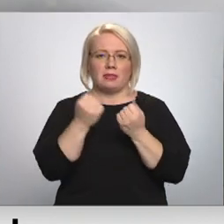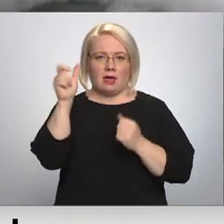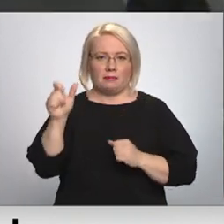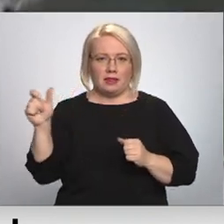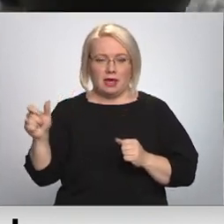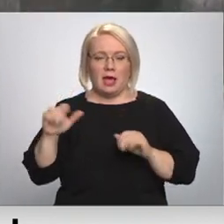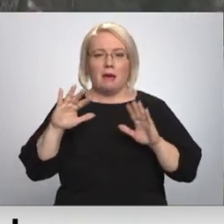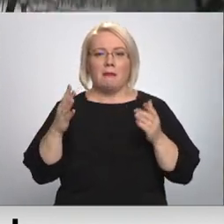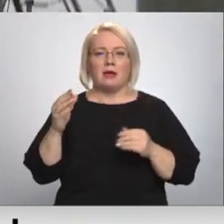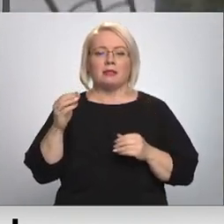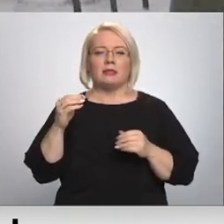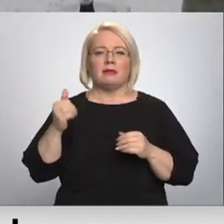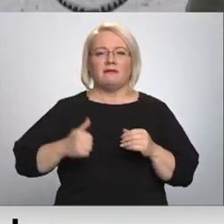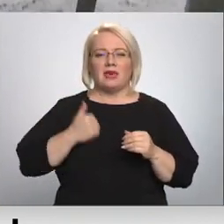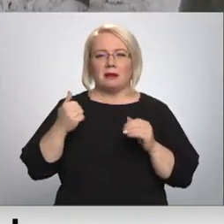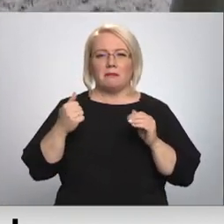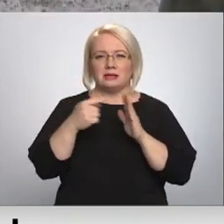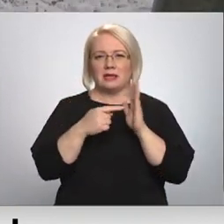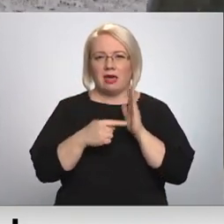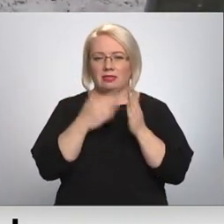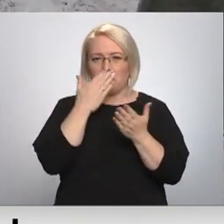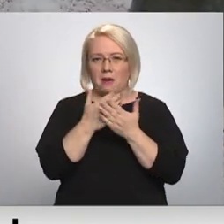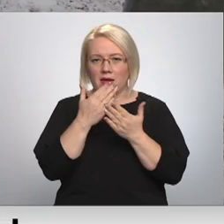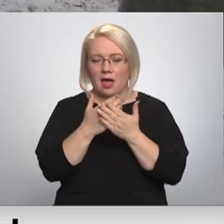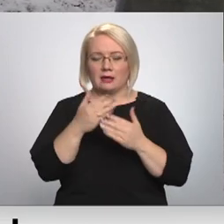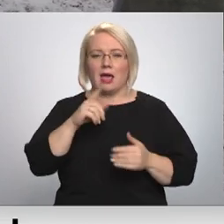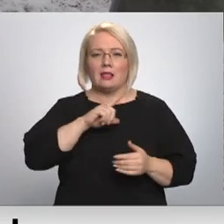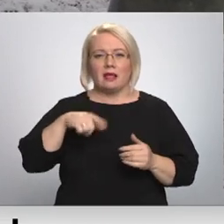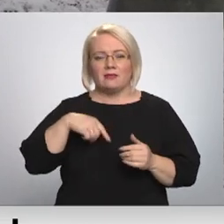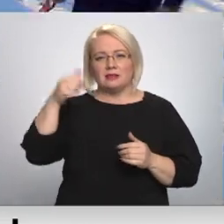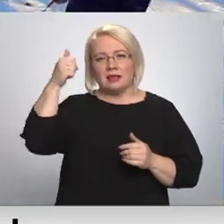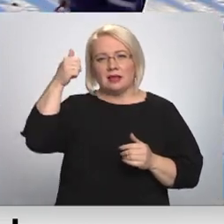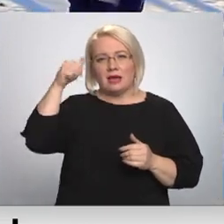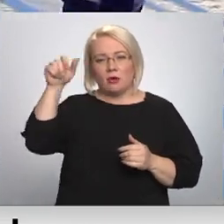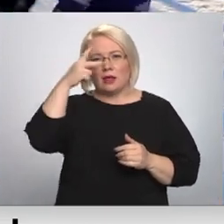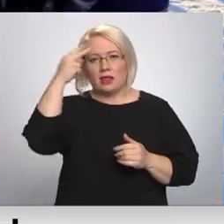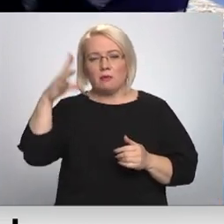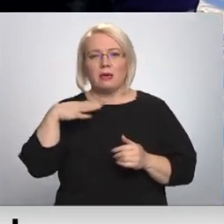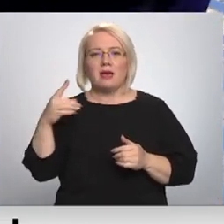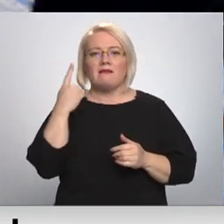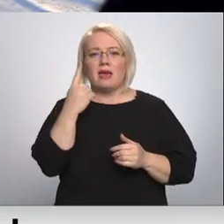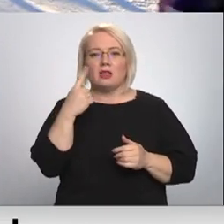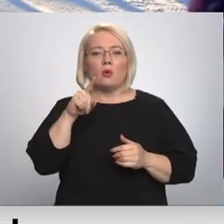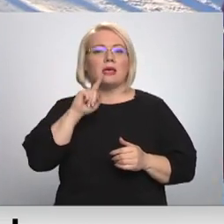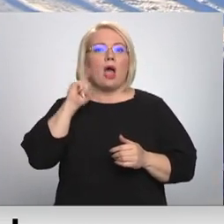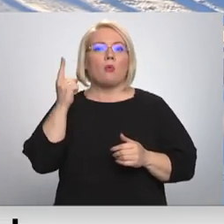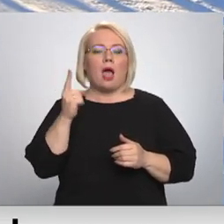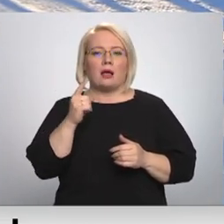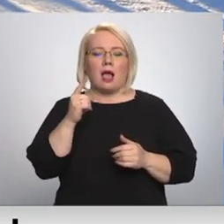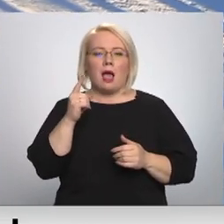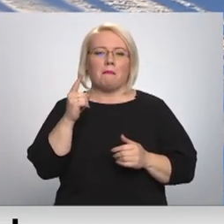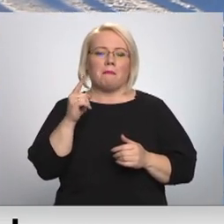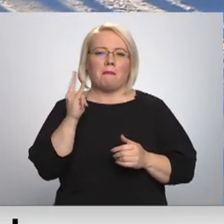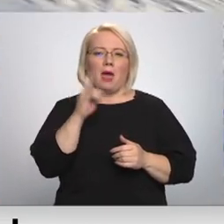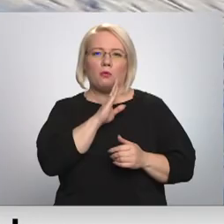citu, Eurostats dati liecina, ka vēl pirms 3 gadiem latvietes, lietuvietes un igaunietes bija vienas no jaunākajām pirmo bērnu māmiņām Eiropas